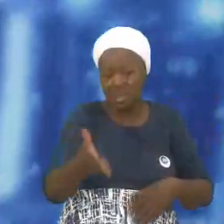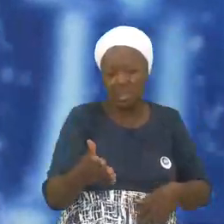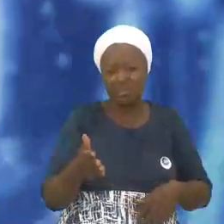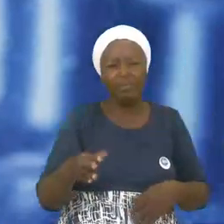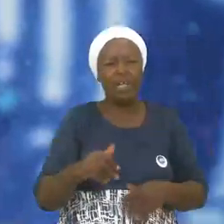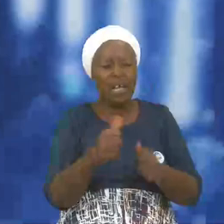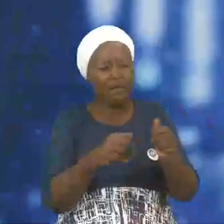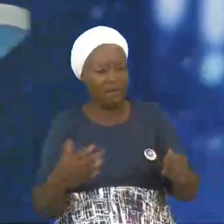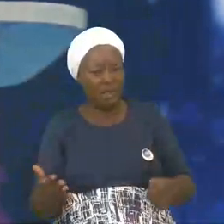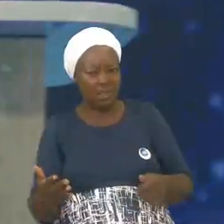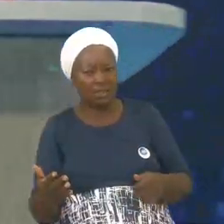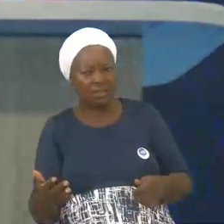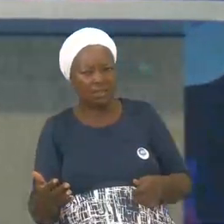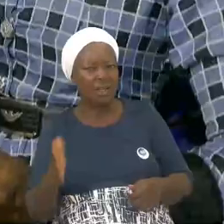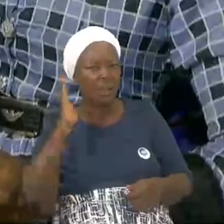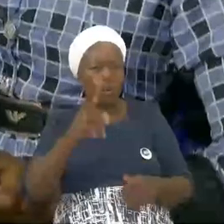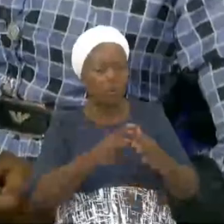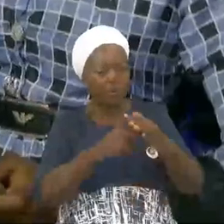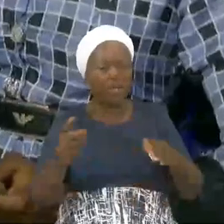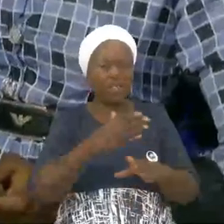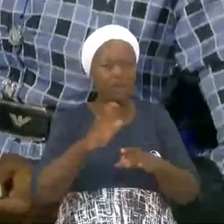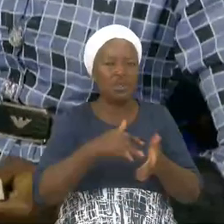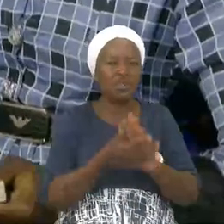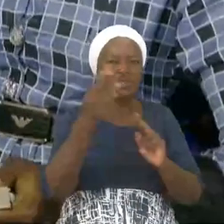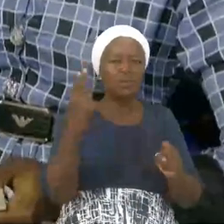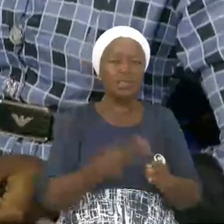ton corps. Et toutes les maladies là-bas,